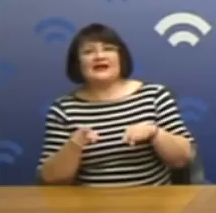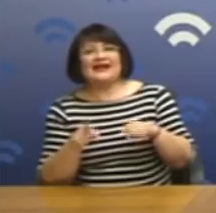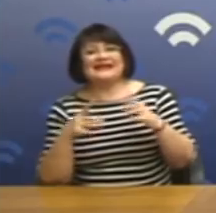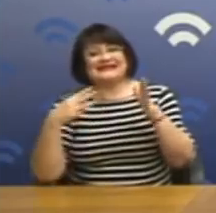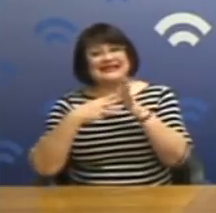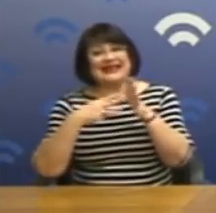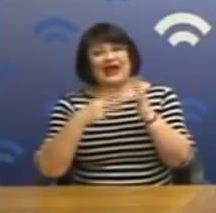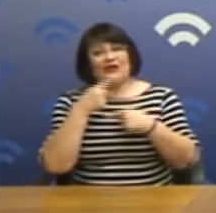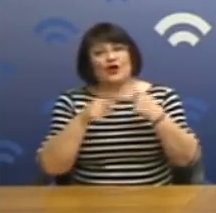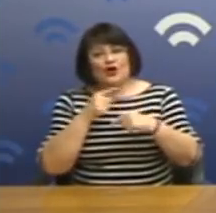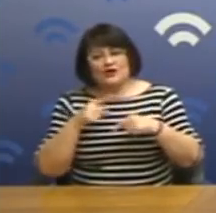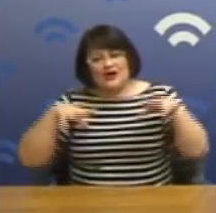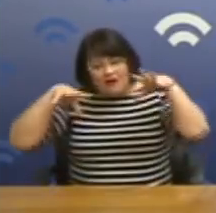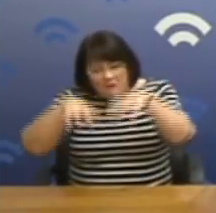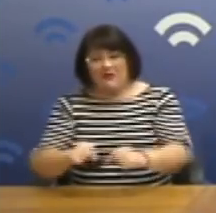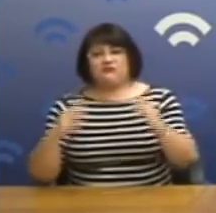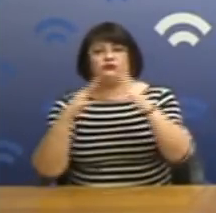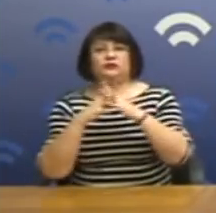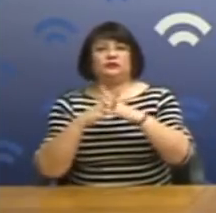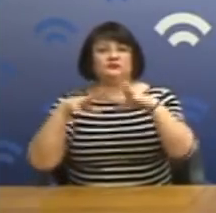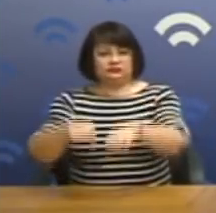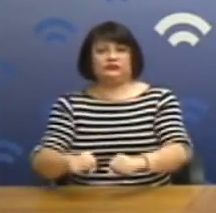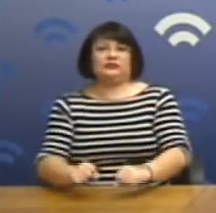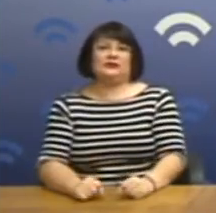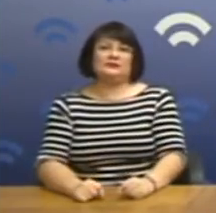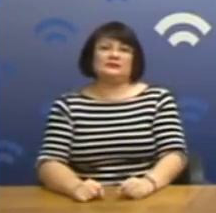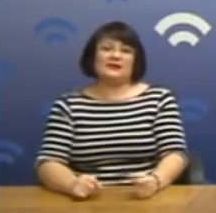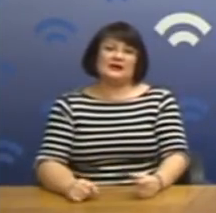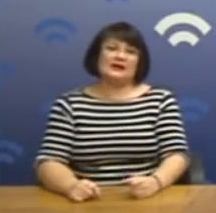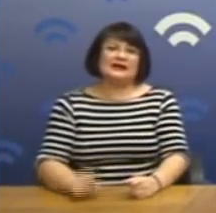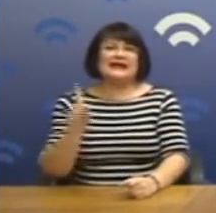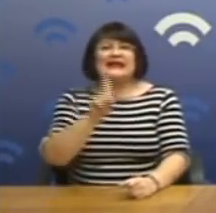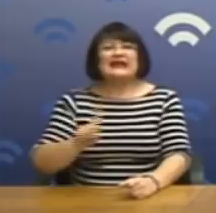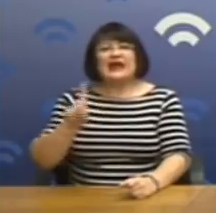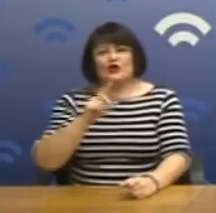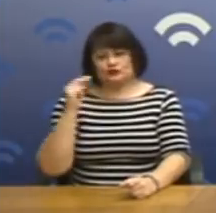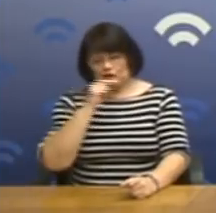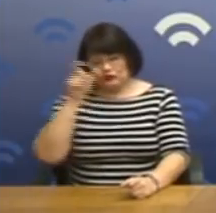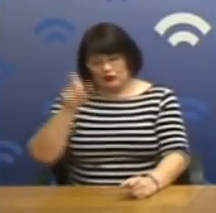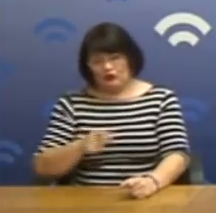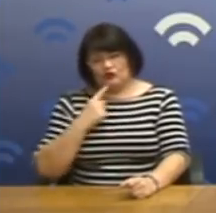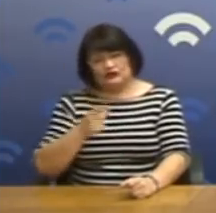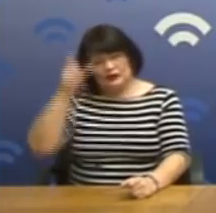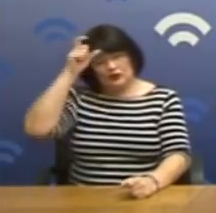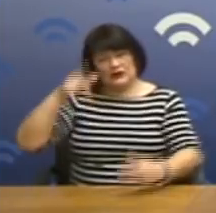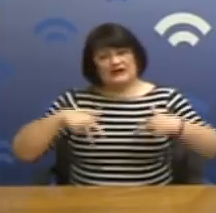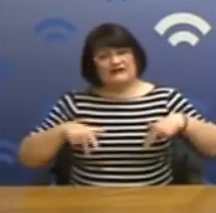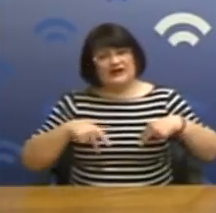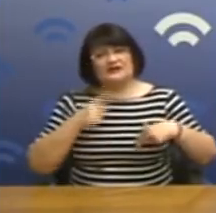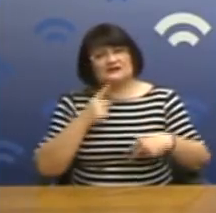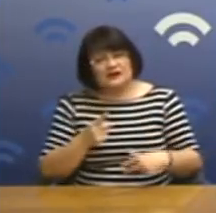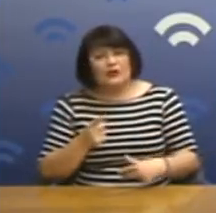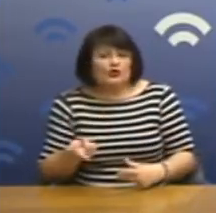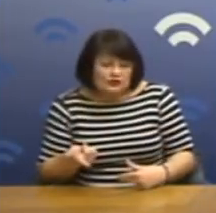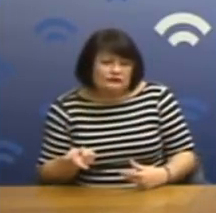Συρία και ο ίδιος ο Πρωθυπουργός, ο κύριος Μητσοτάκης, έχει δηλώσει για την τουρκική κυβέρνηση ότι αυτοί είναι